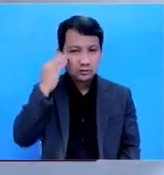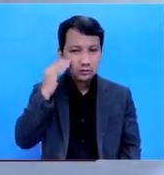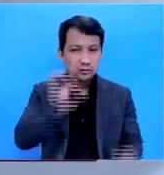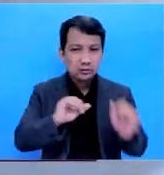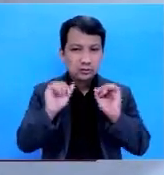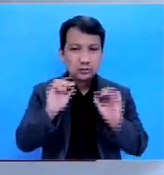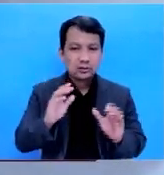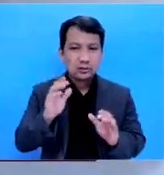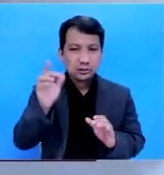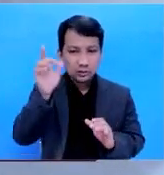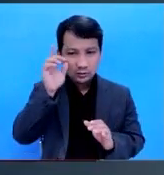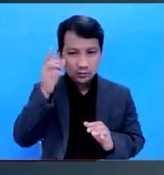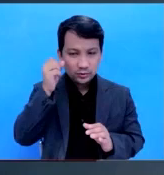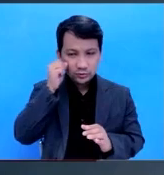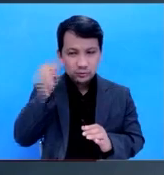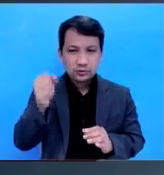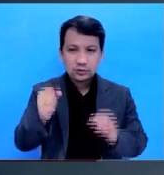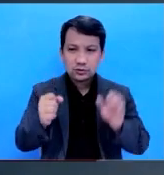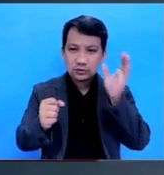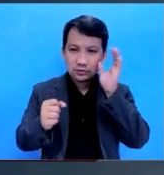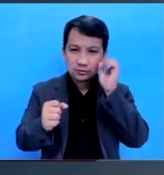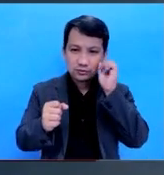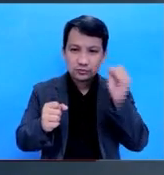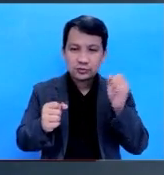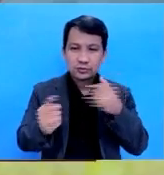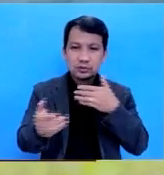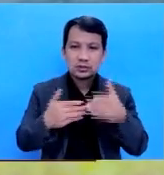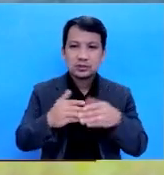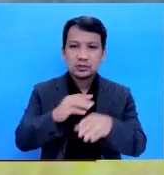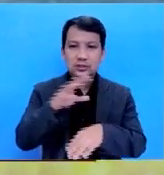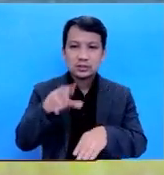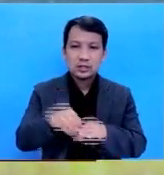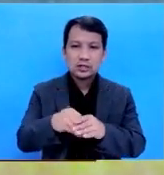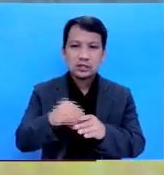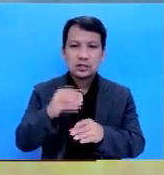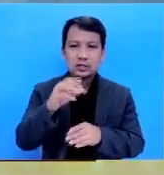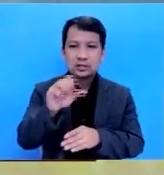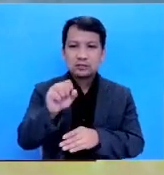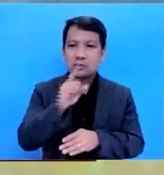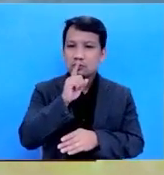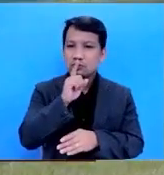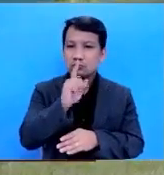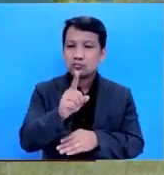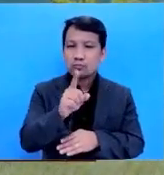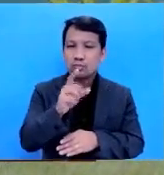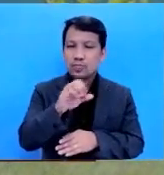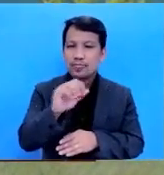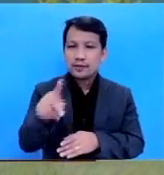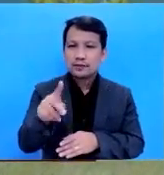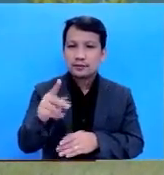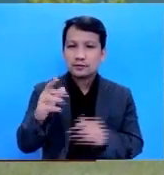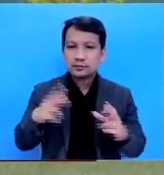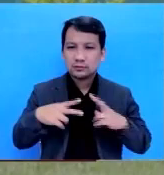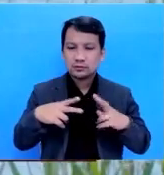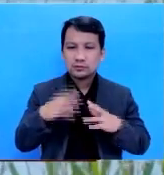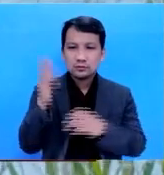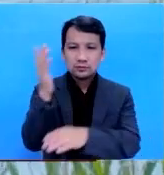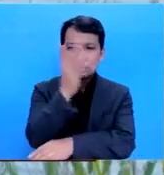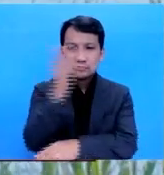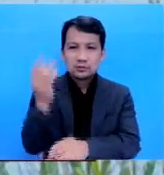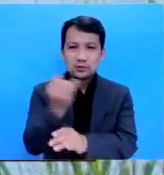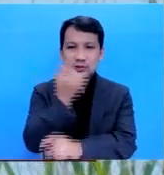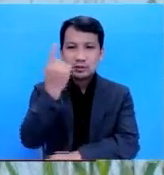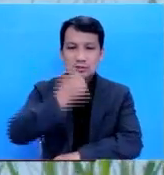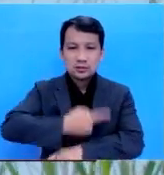Park Seo-joon at Choi Woo-sik. Ang In the Soup ay isang reality series kung saan ang babakasyon sa gubat ng ilang araw ang isang